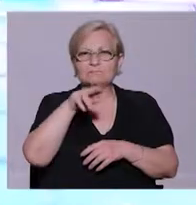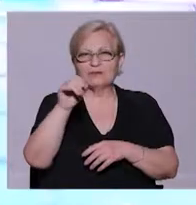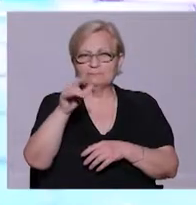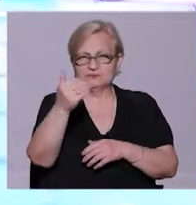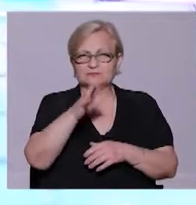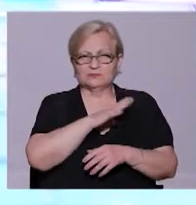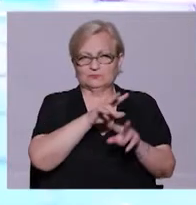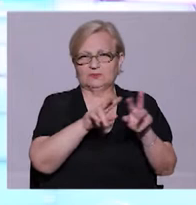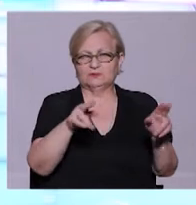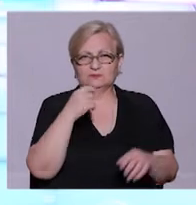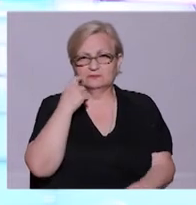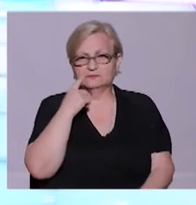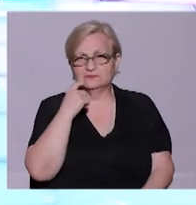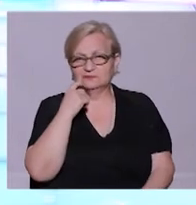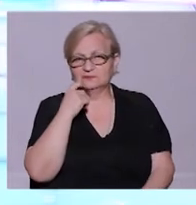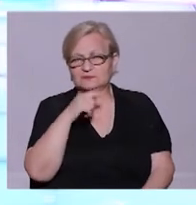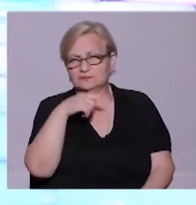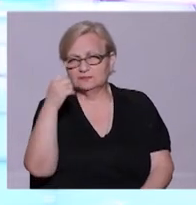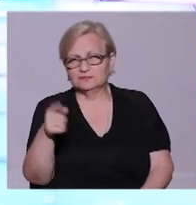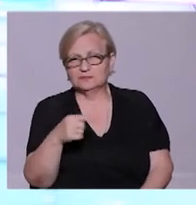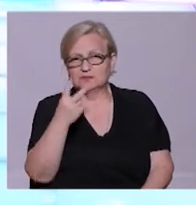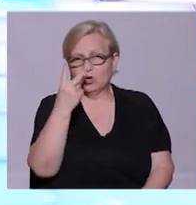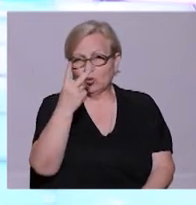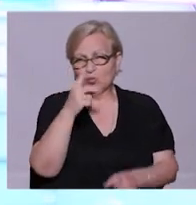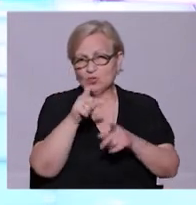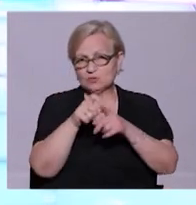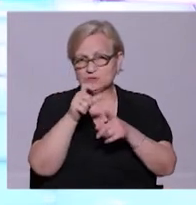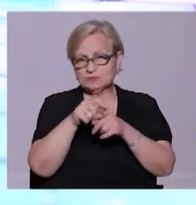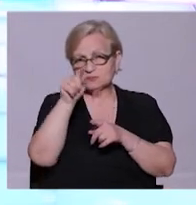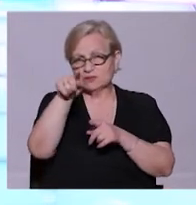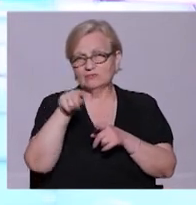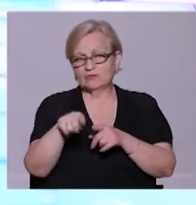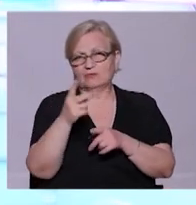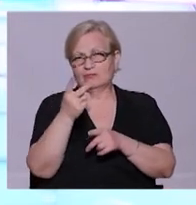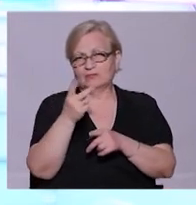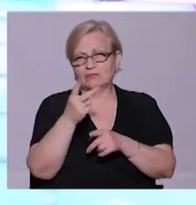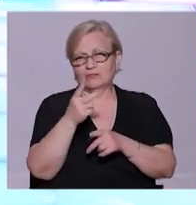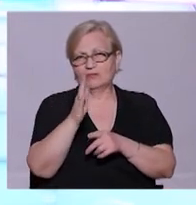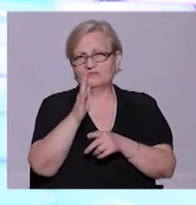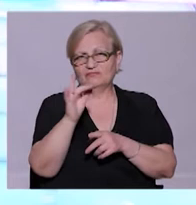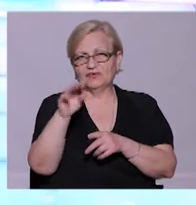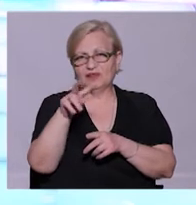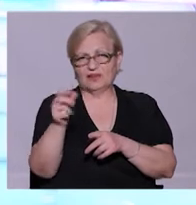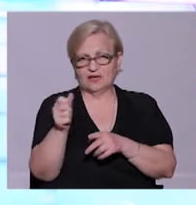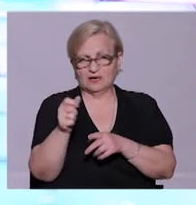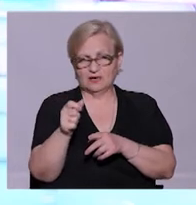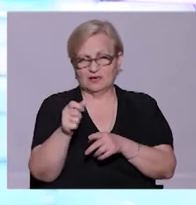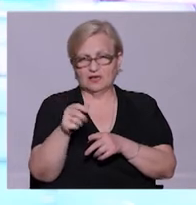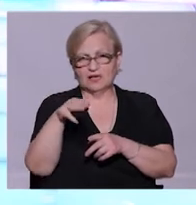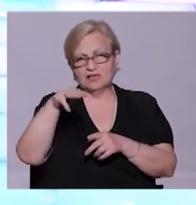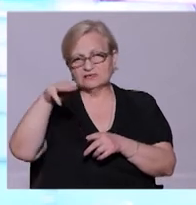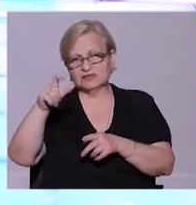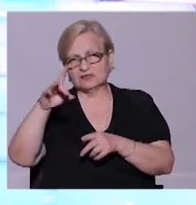შემდეგი ნახოთ. ორი სიტყვა შემოგთავაზა ჭკვიანმა დაფამ. ვილა და